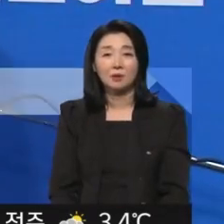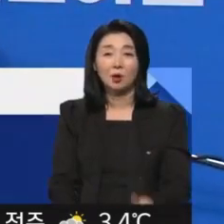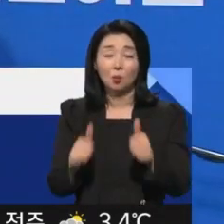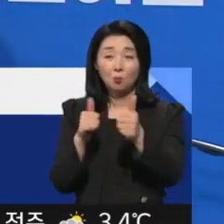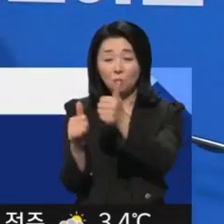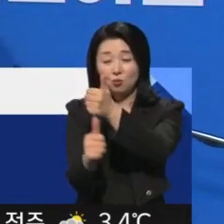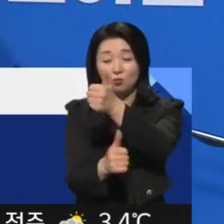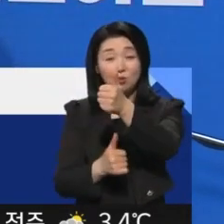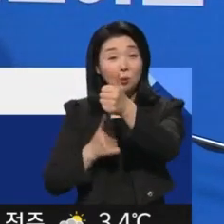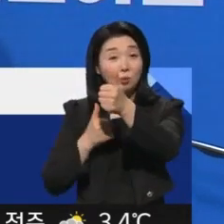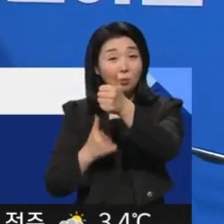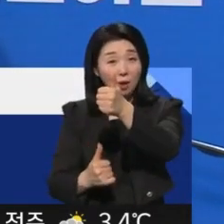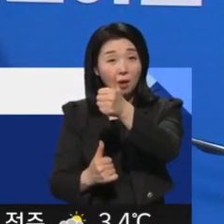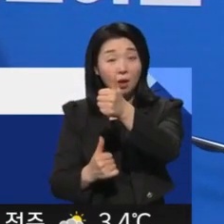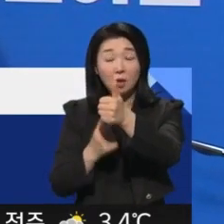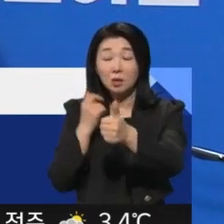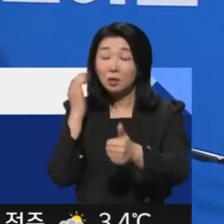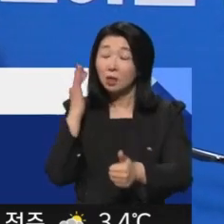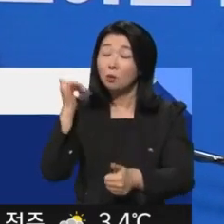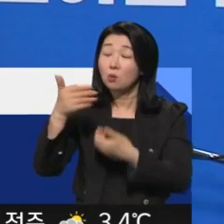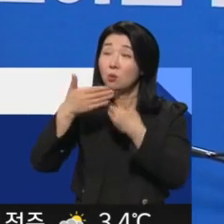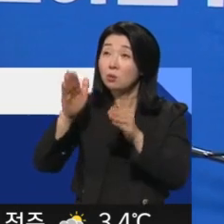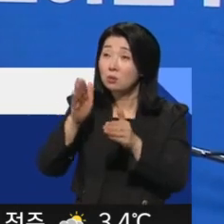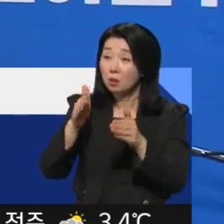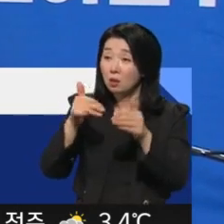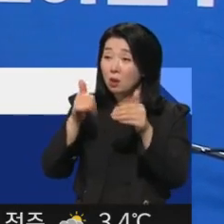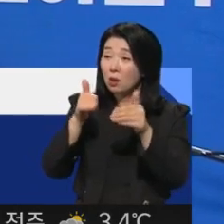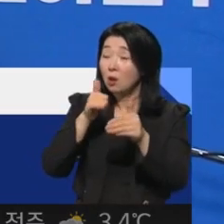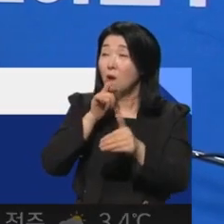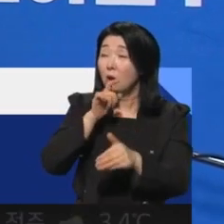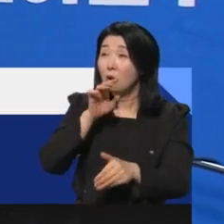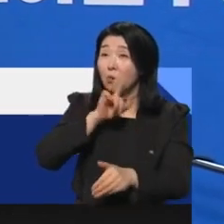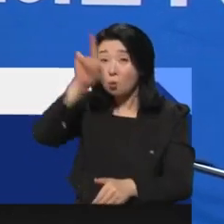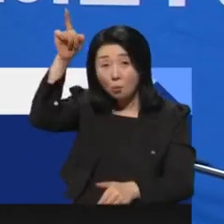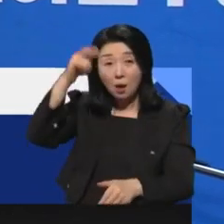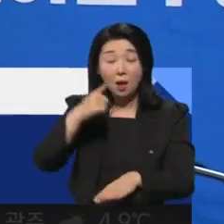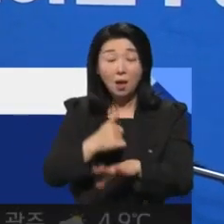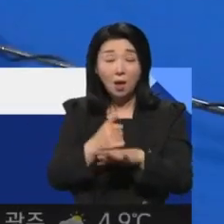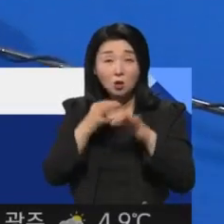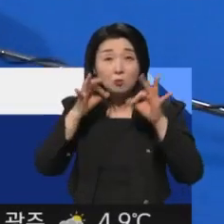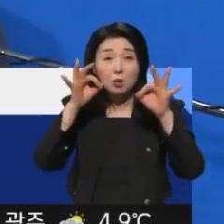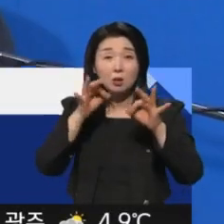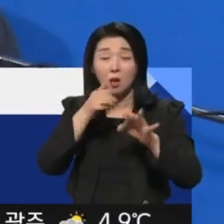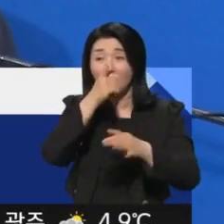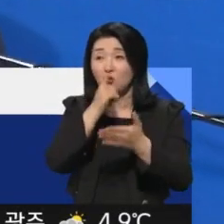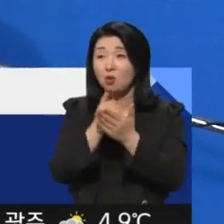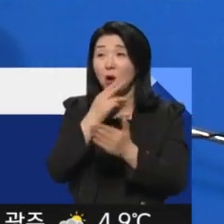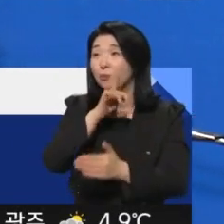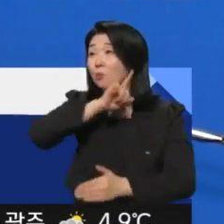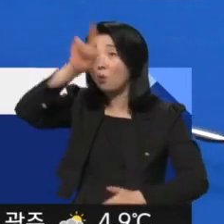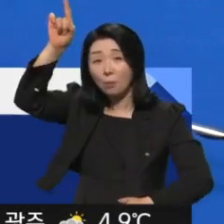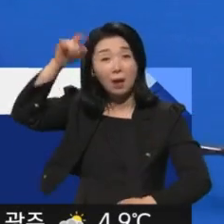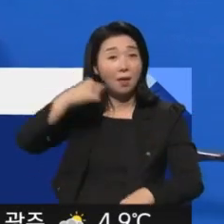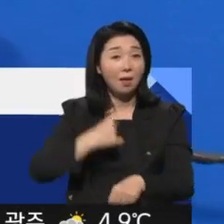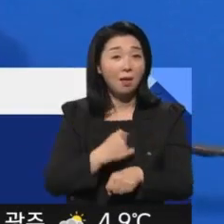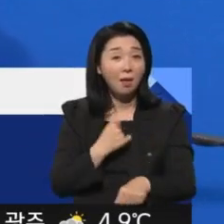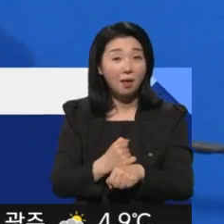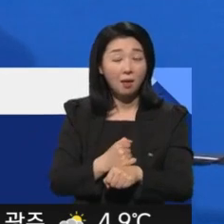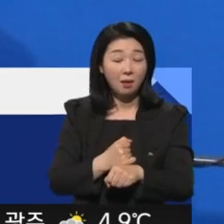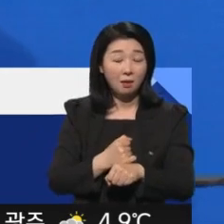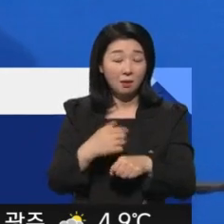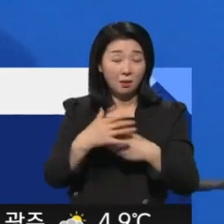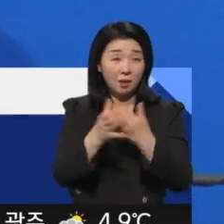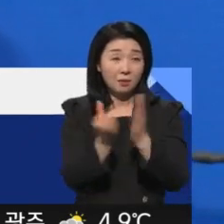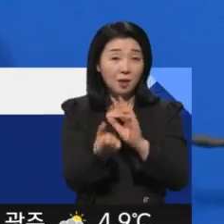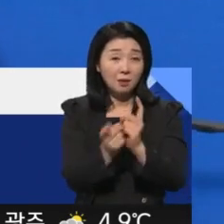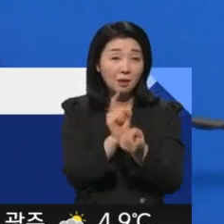법률위원회에서 대통령실 고발 명의자를 대상으로 금요일에 무고죄로 고발할 예정입니다. 당 대변인으로서 당의